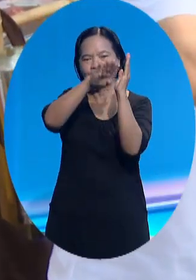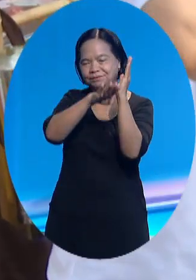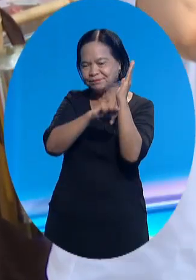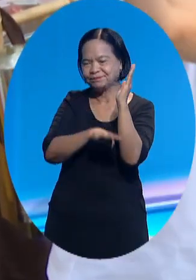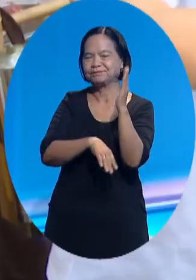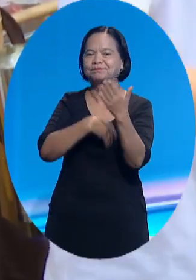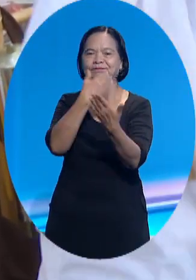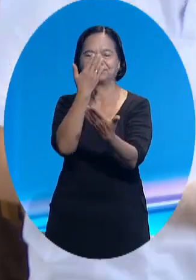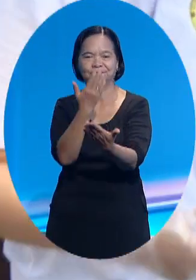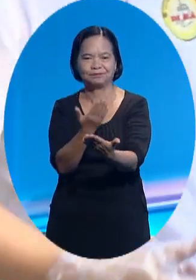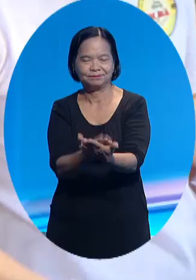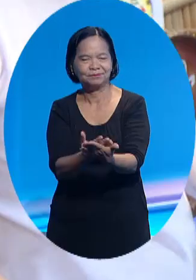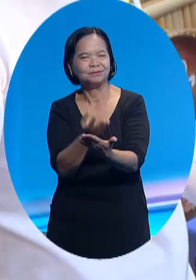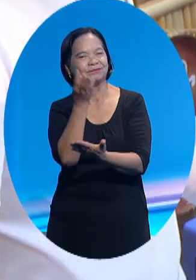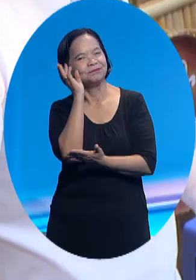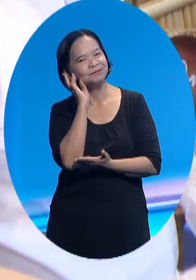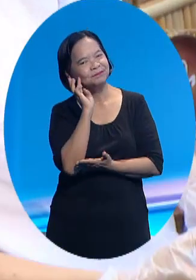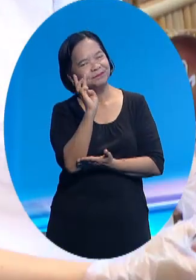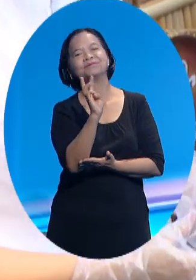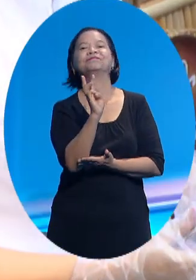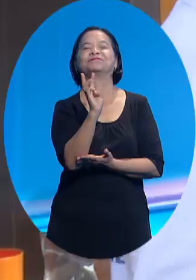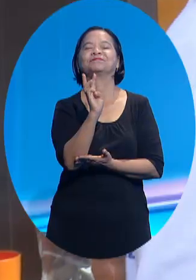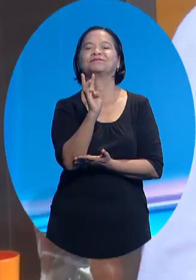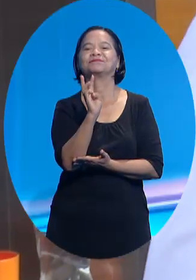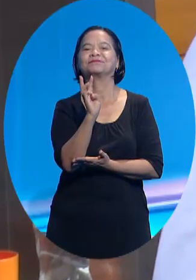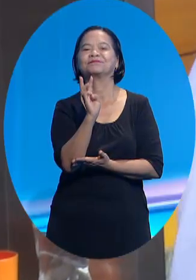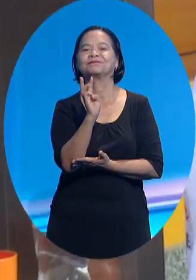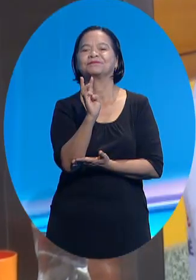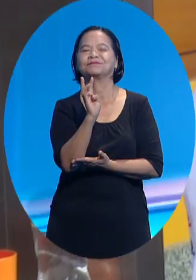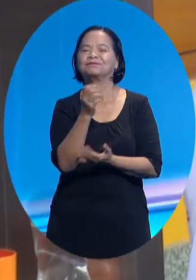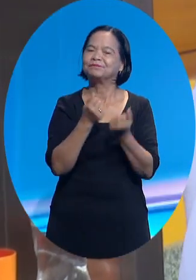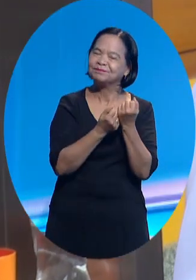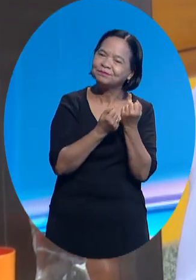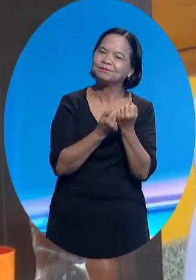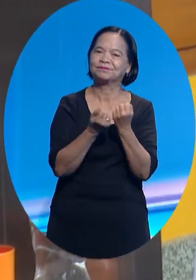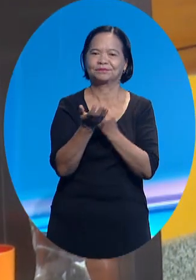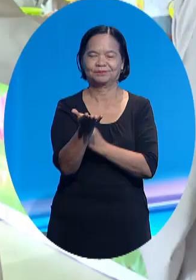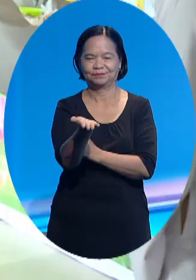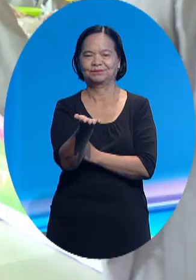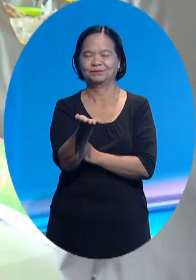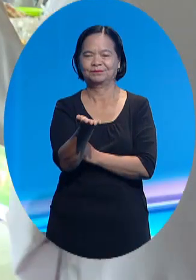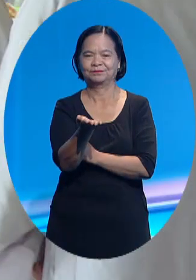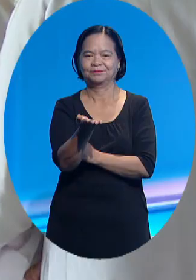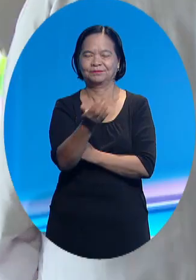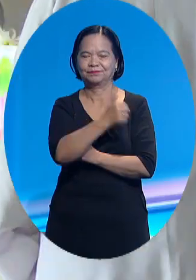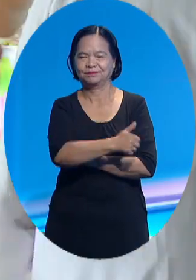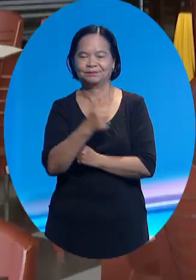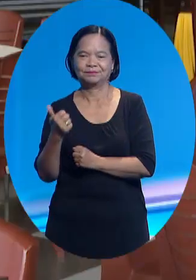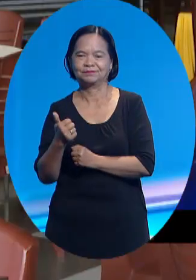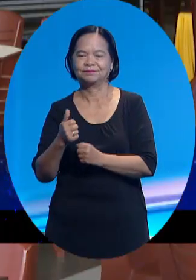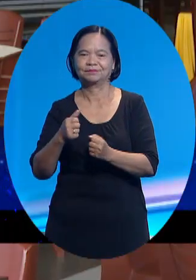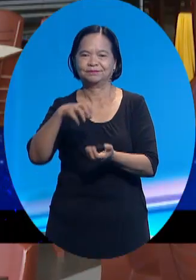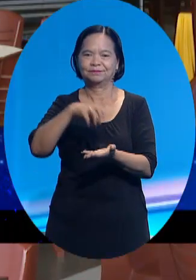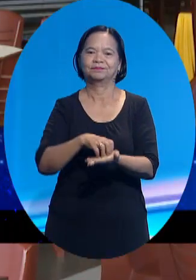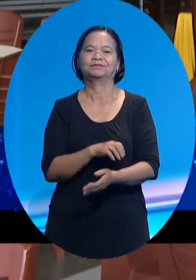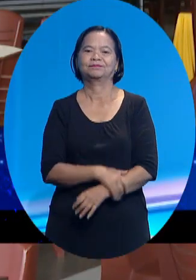để có một chút gì đó để gọi là ủng hộ cho đồng bào phật tử ở địa phương sau